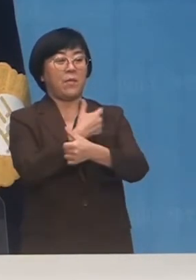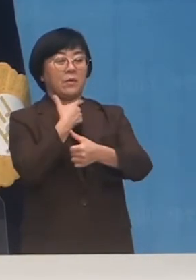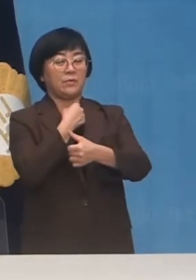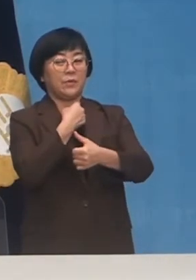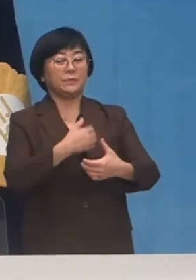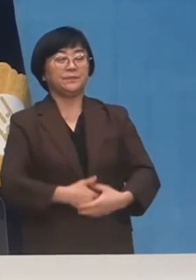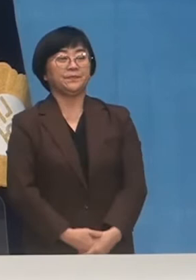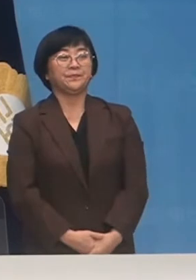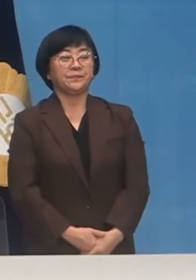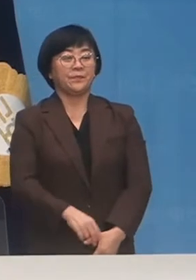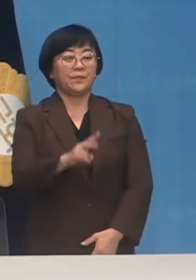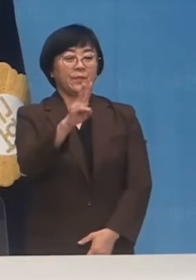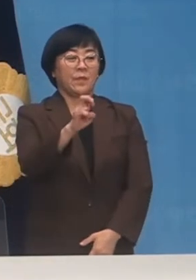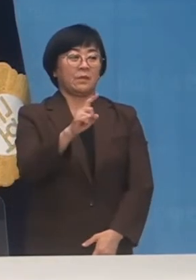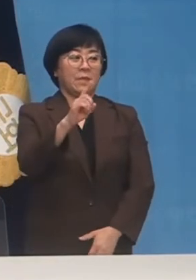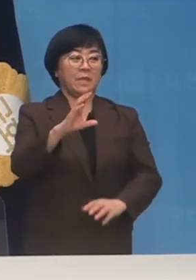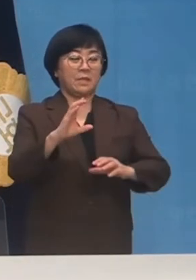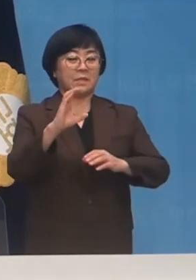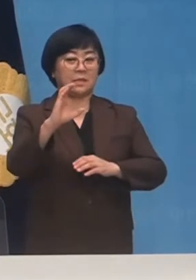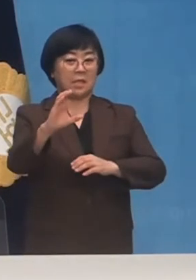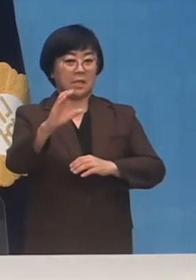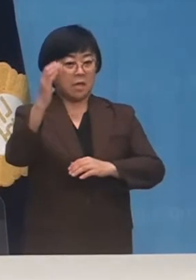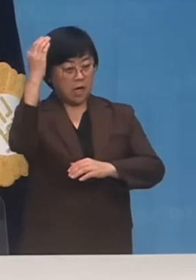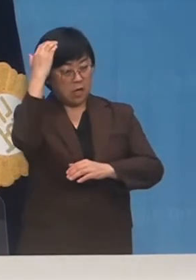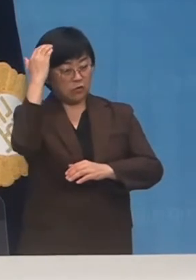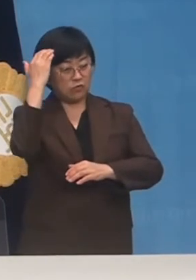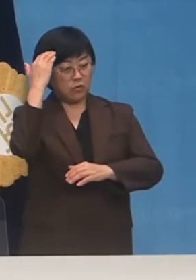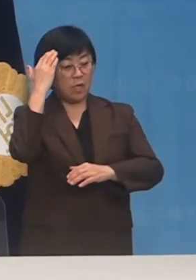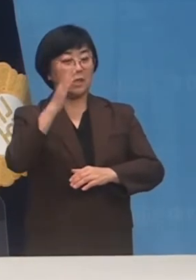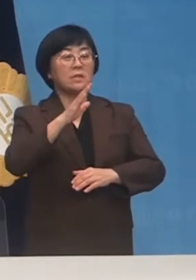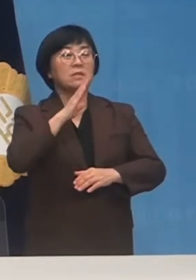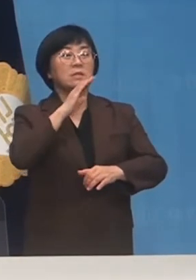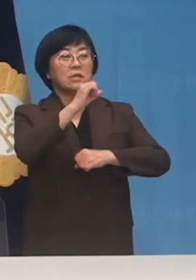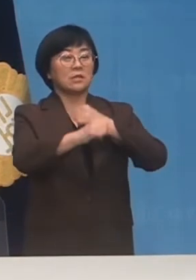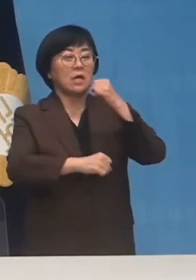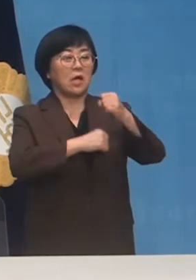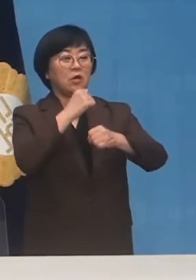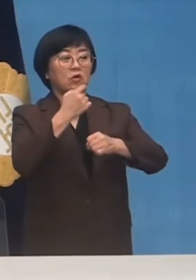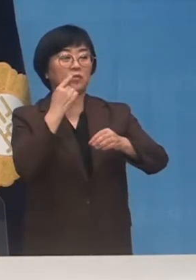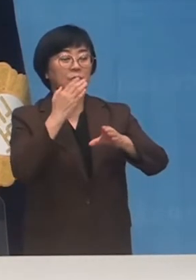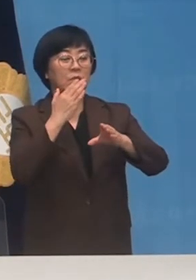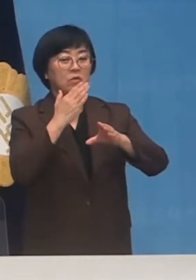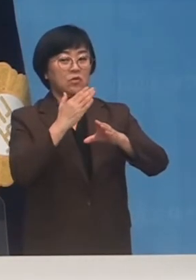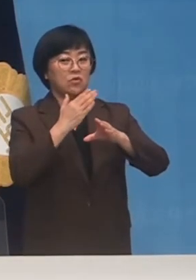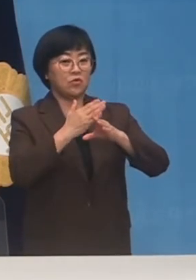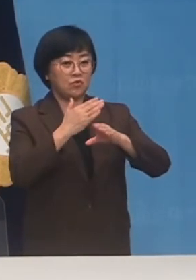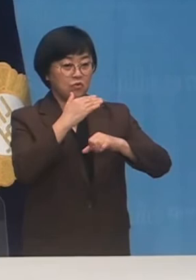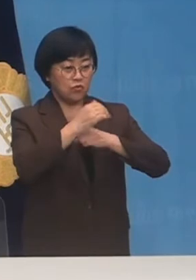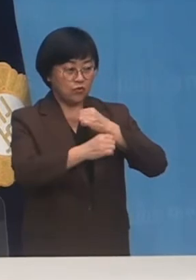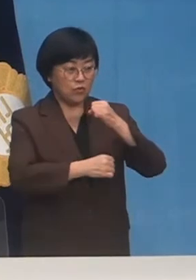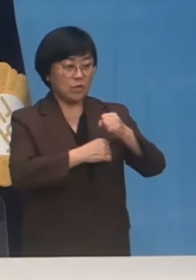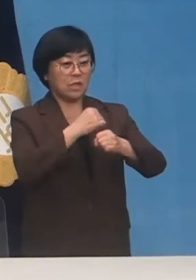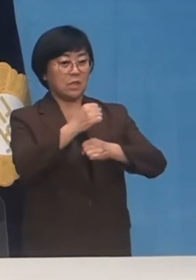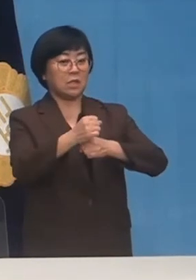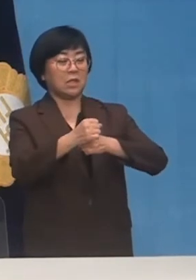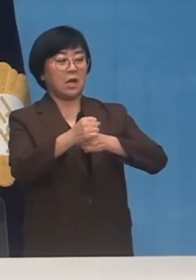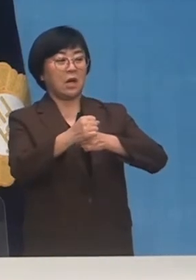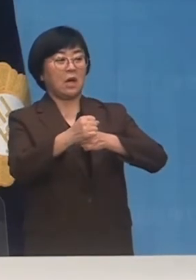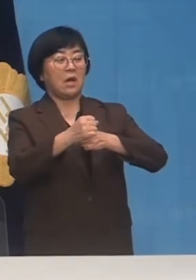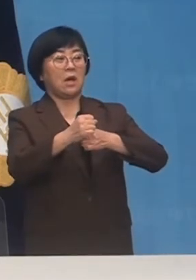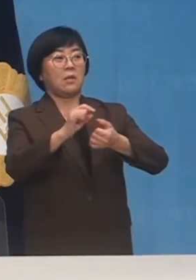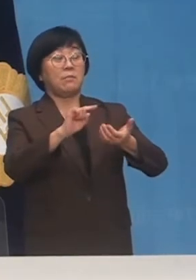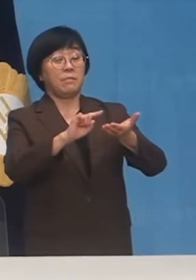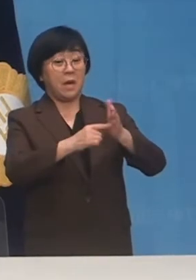그래서 21세기 대한민국의 실질적 자유민주주의가 꼽힐 수 있도록 하기